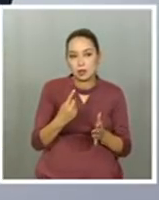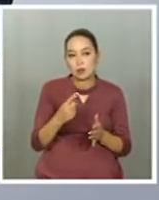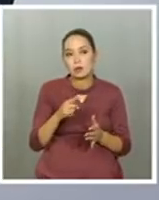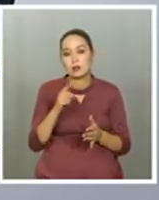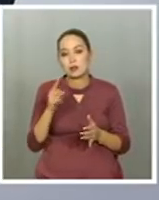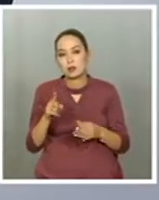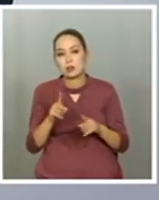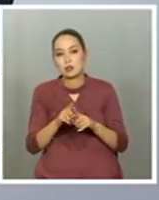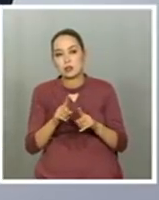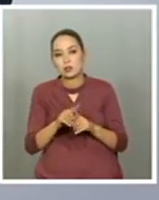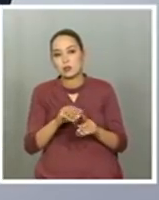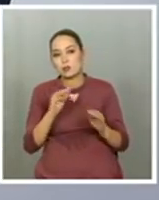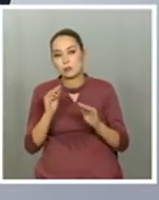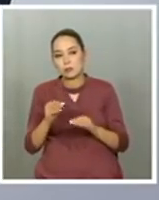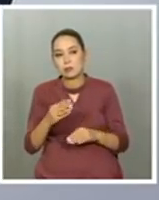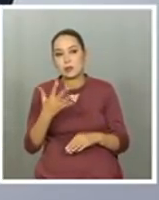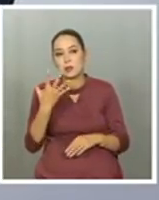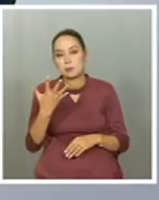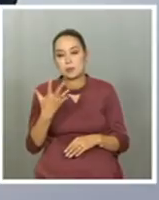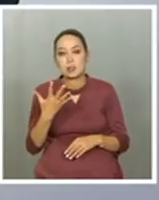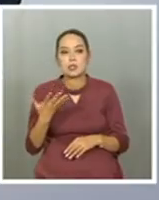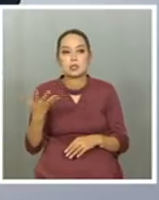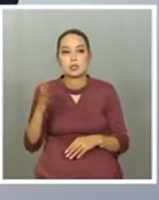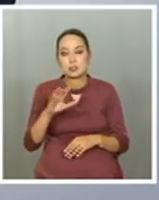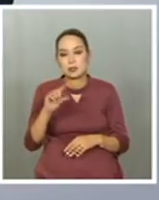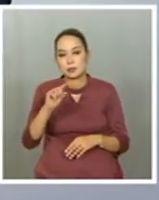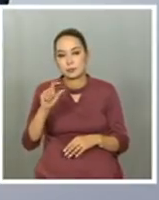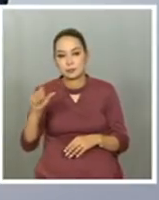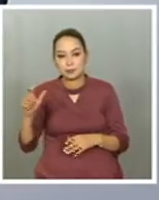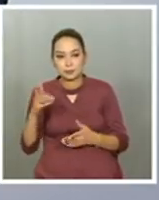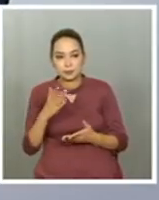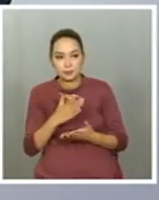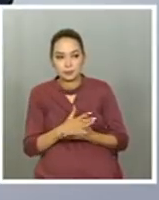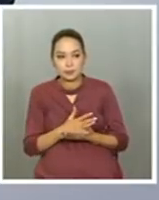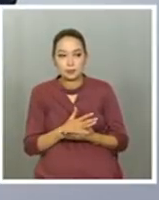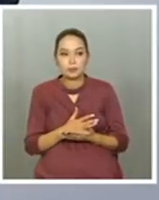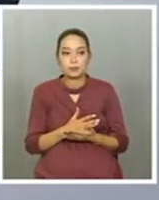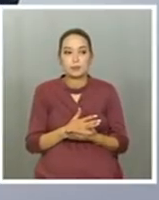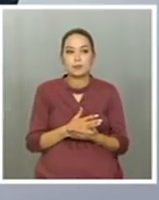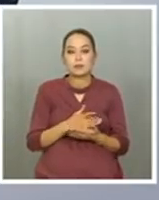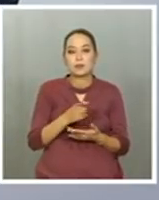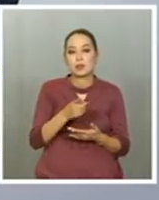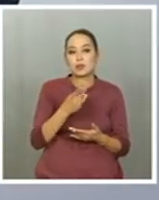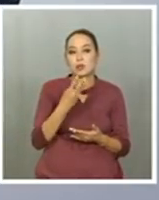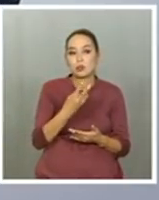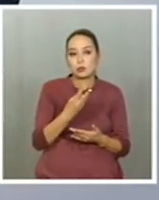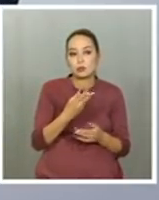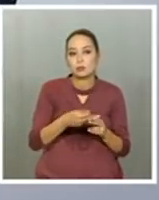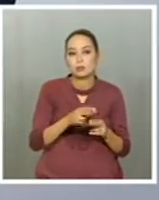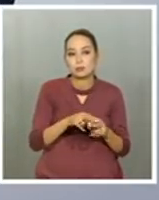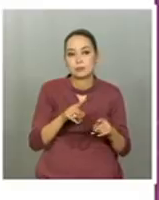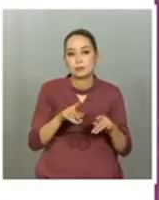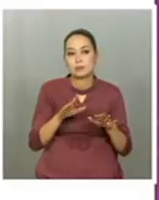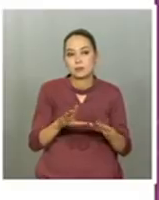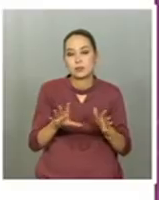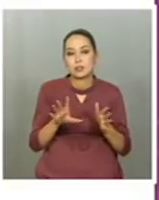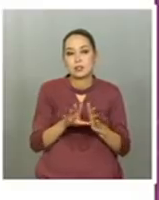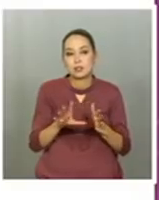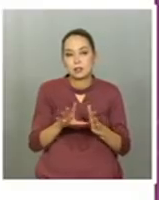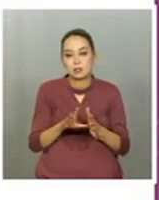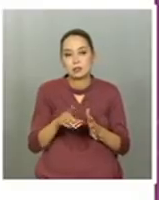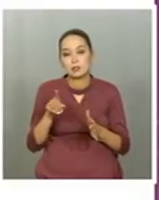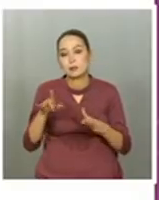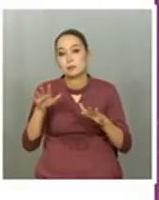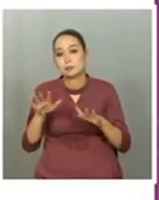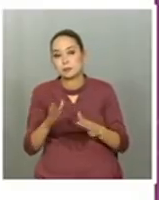арқылы барған кезде 5 тотығу дәрежесін көрсетеді. Ал соңғысы 3S деңгейшесіндегі электрон D қабатына барған